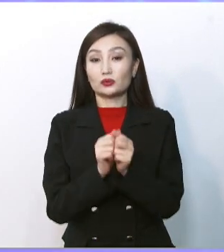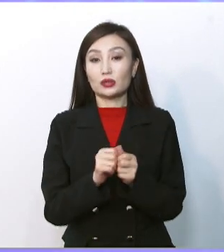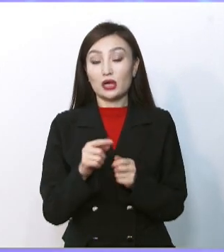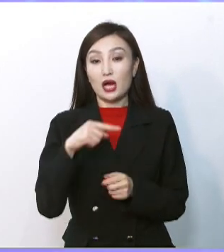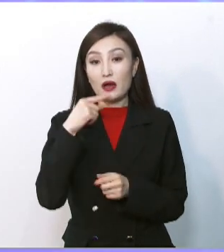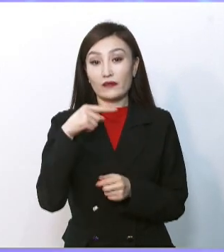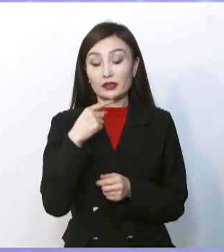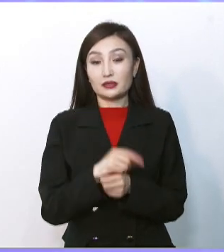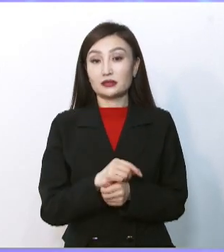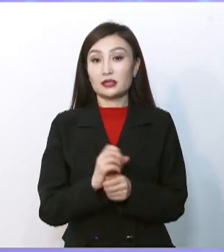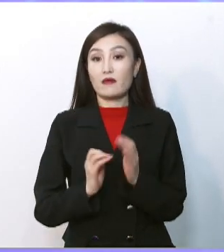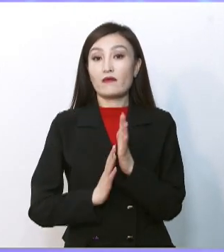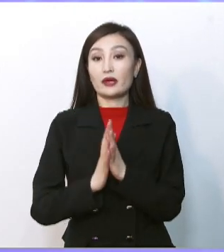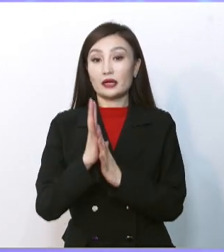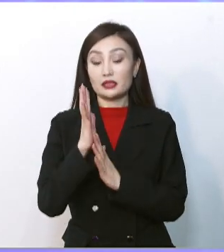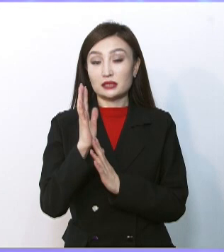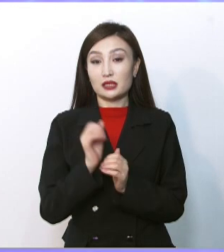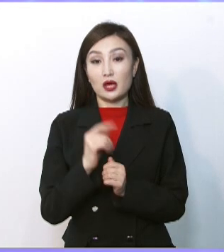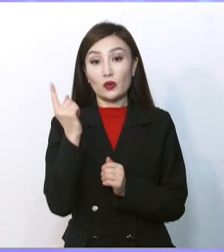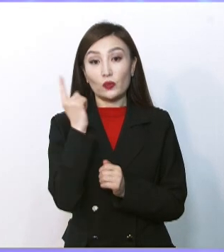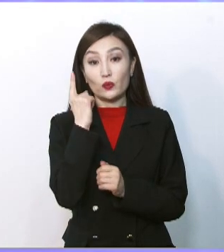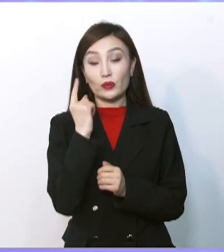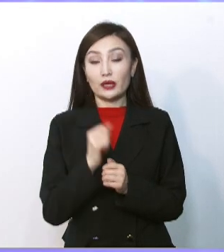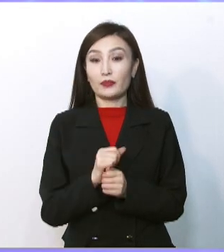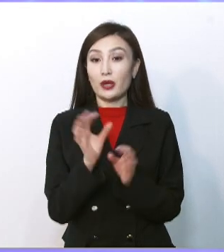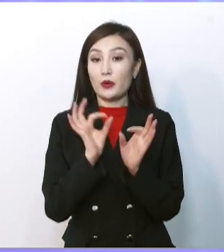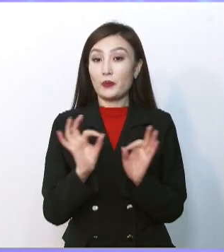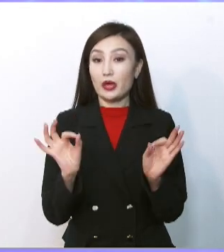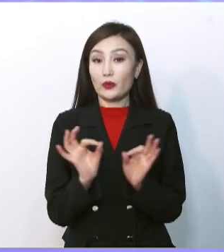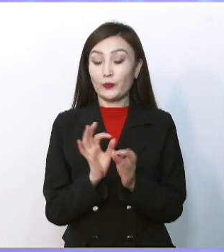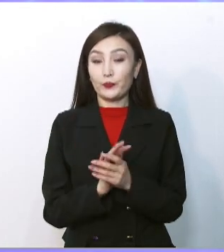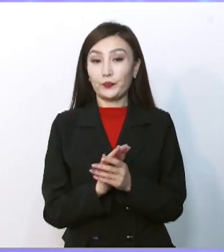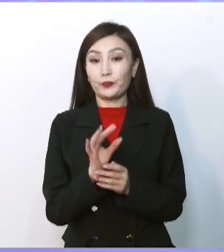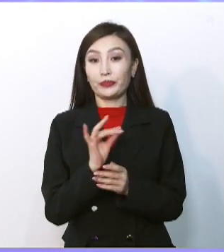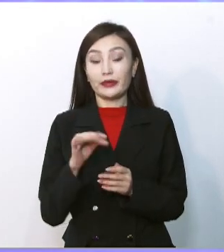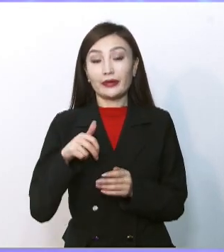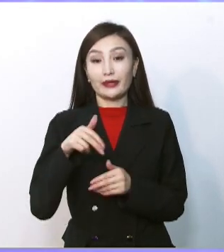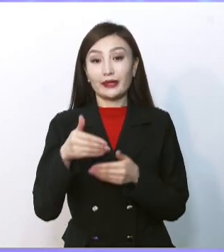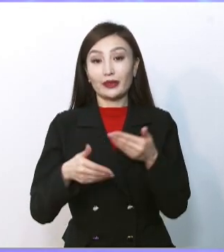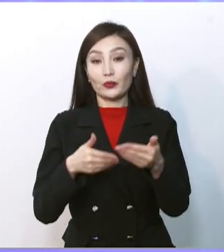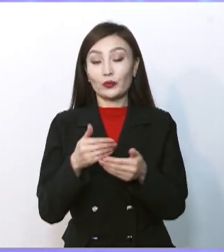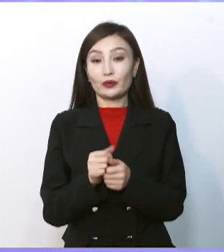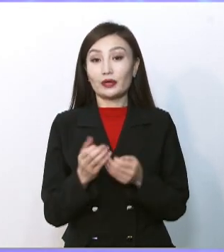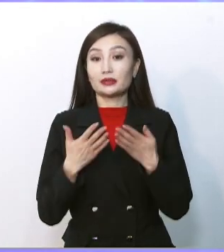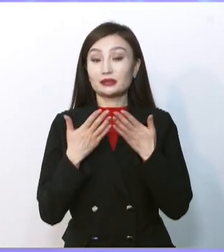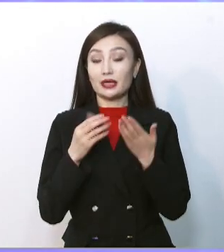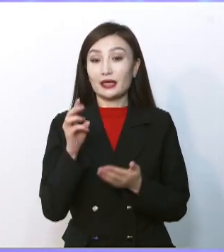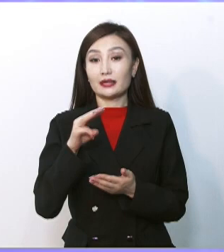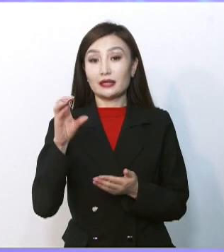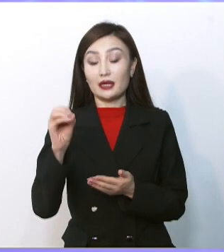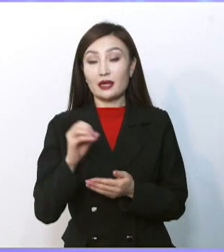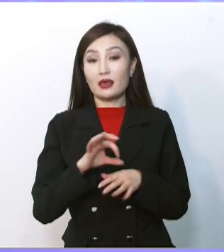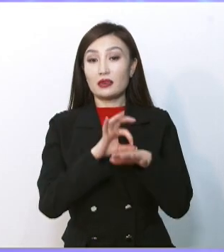говоришь, выросла, думаем, поем, иду, читаете,